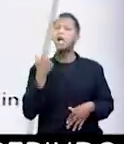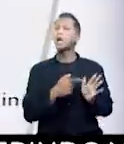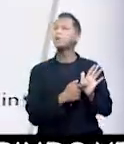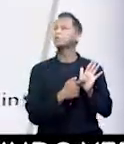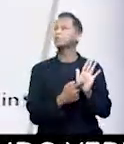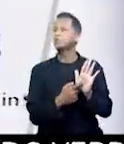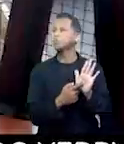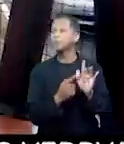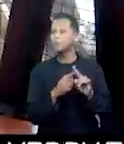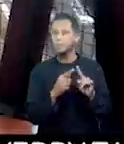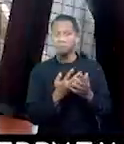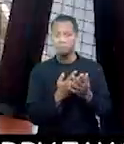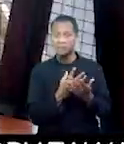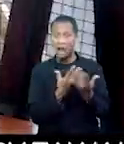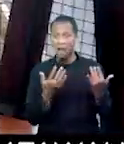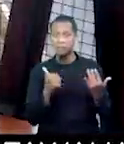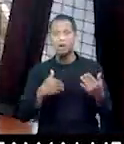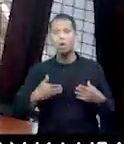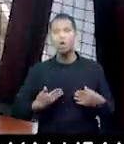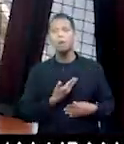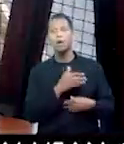dan miliaran rupiah?